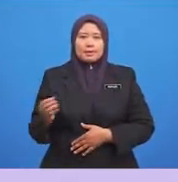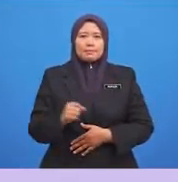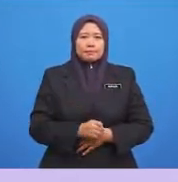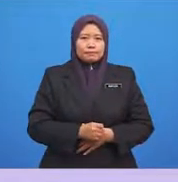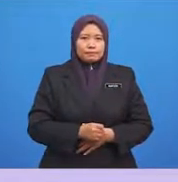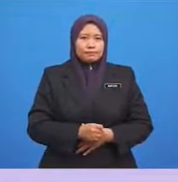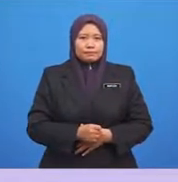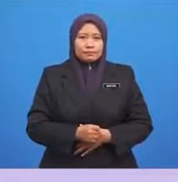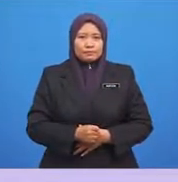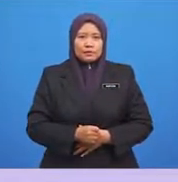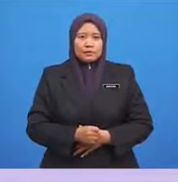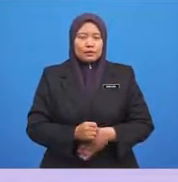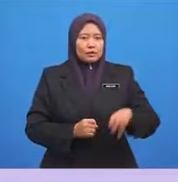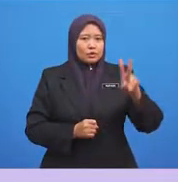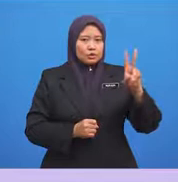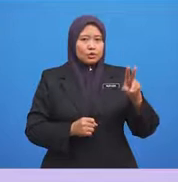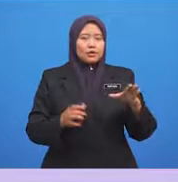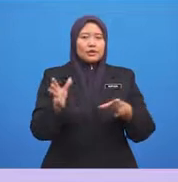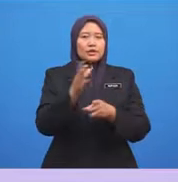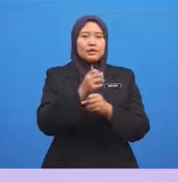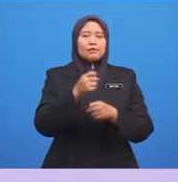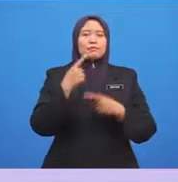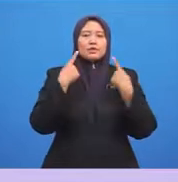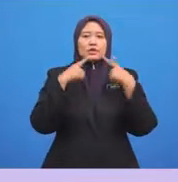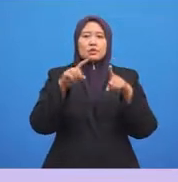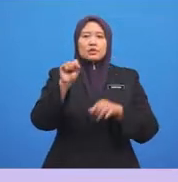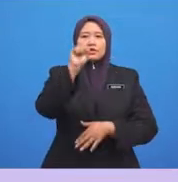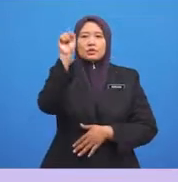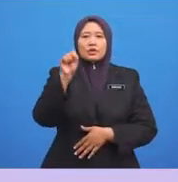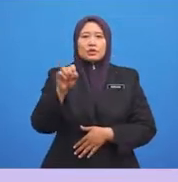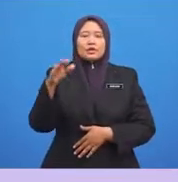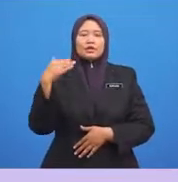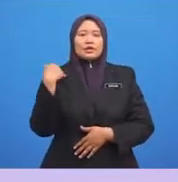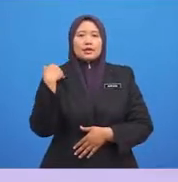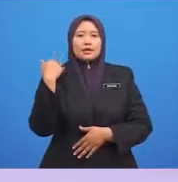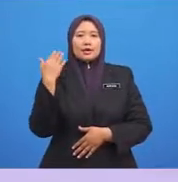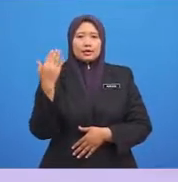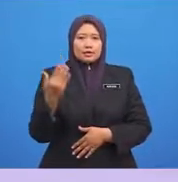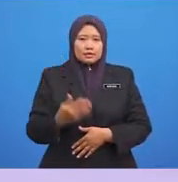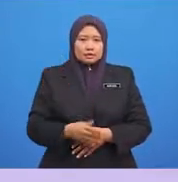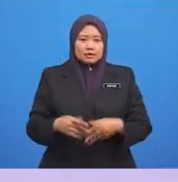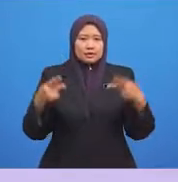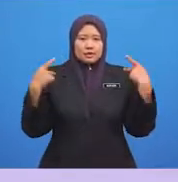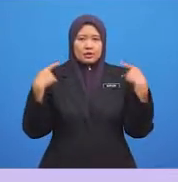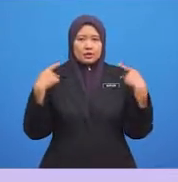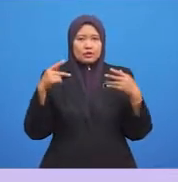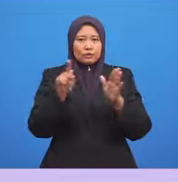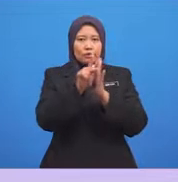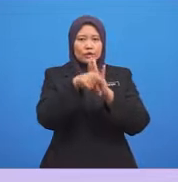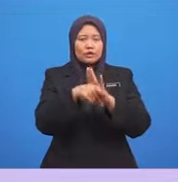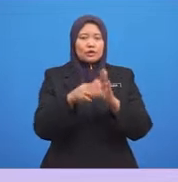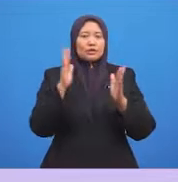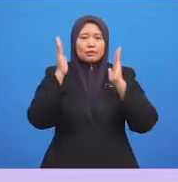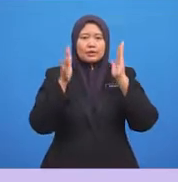kedua, dapat menjawab soalan yang mengandungi peribahasa